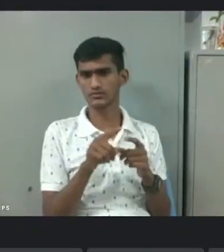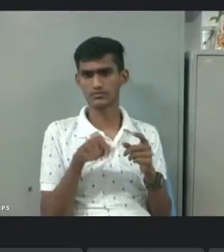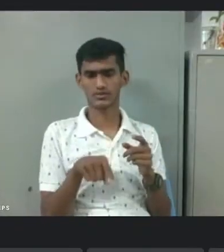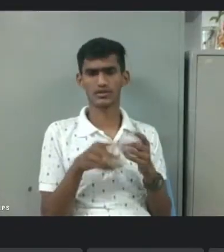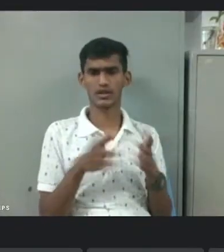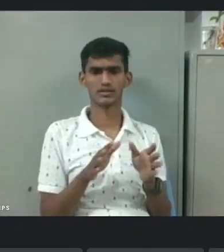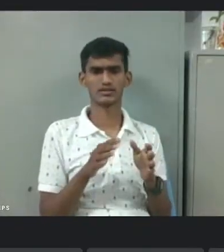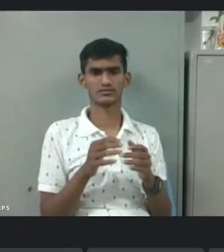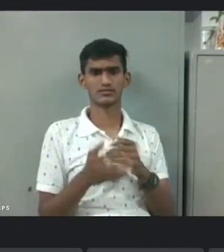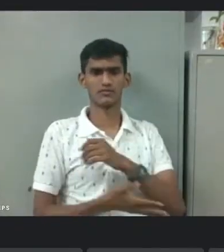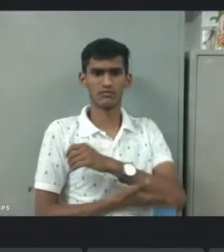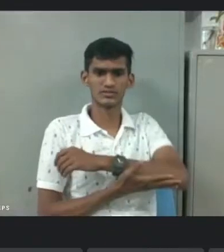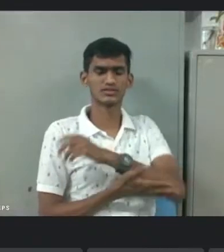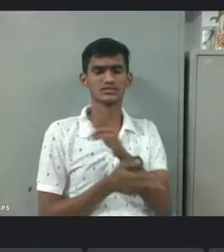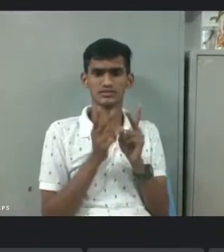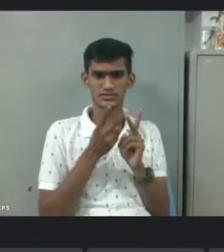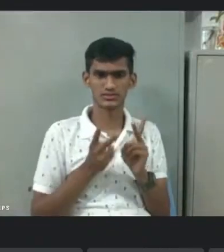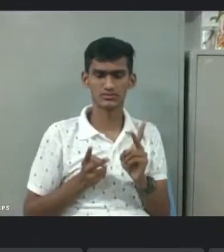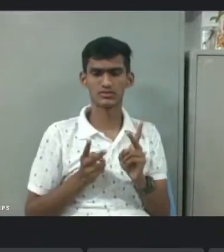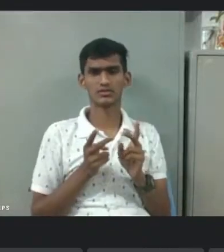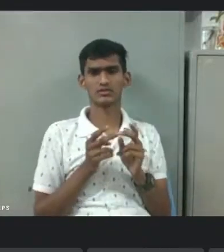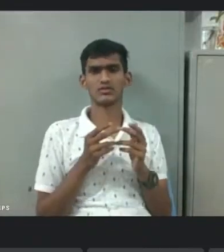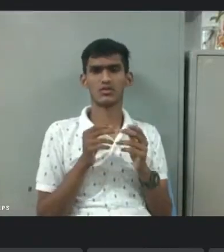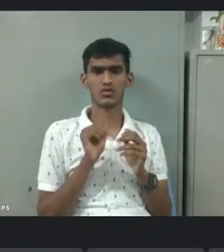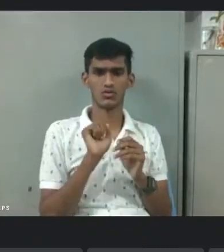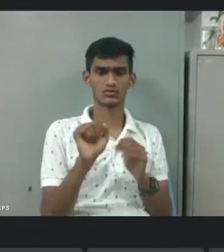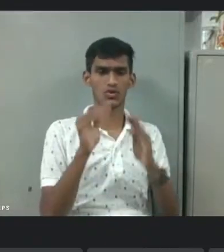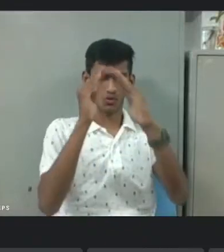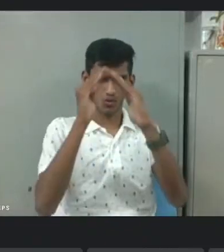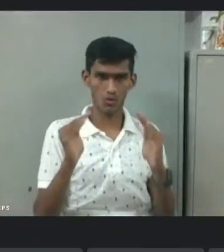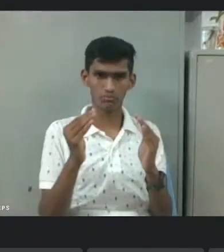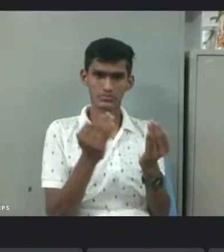സംവിധാനങ്ങൾ ഉണ്ടായി വരണം. ഏറ്റവും ആദ്യം വീടിനുള്ളിൽ തന്നെയുള്ള സുരക്ഷയും,